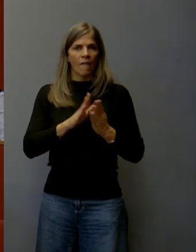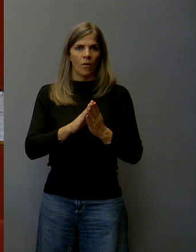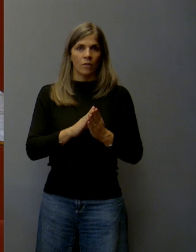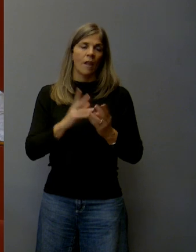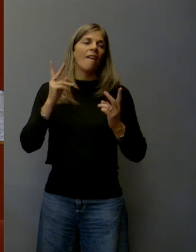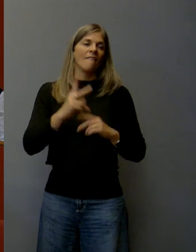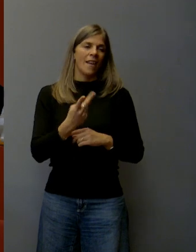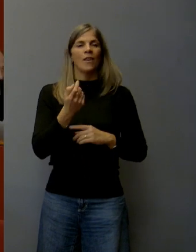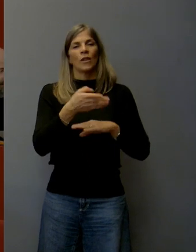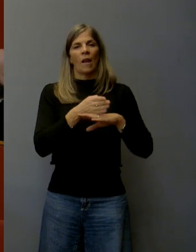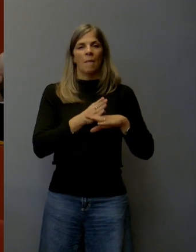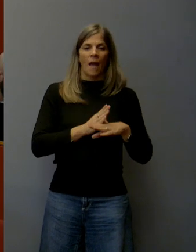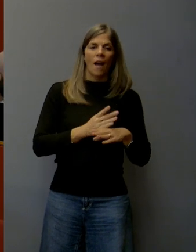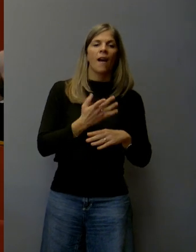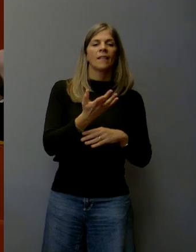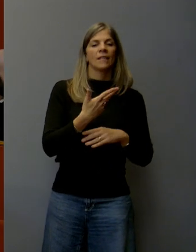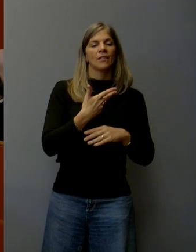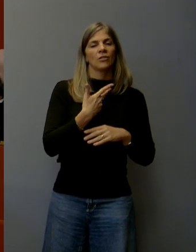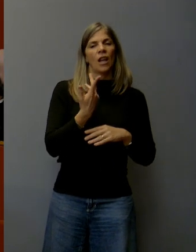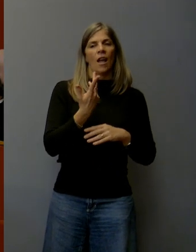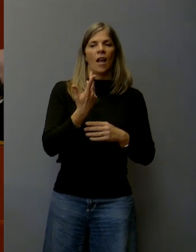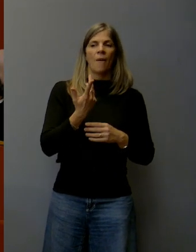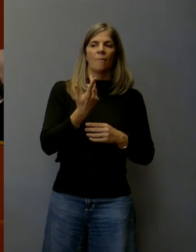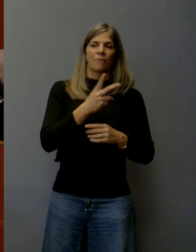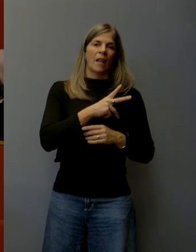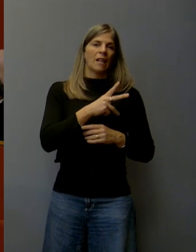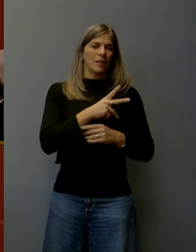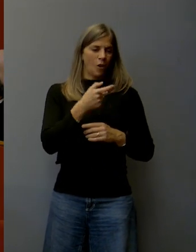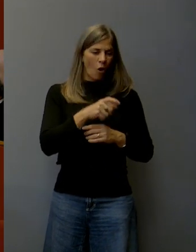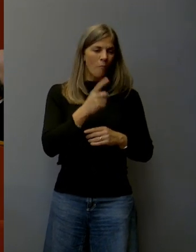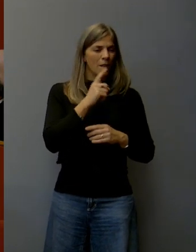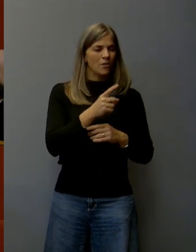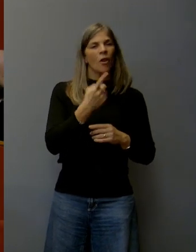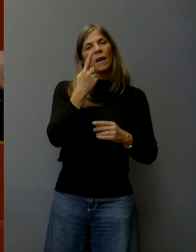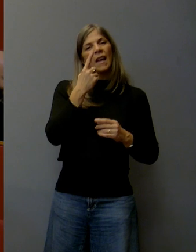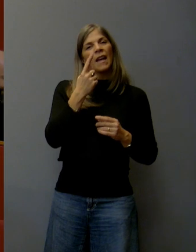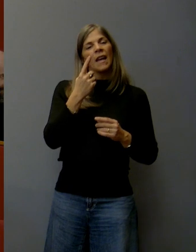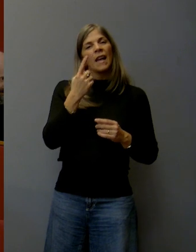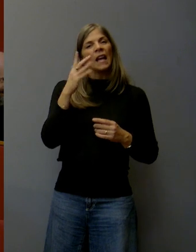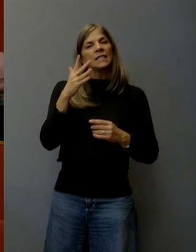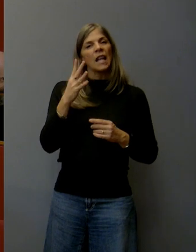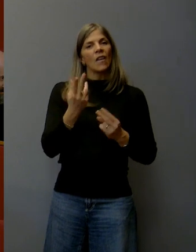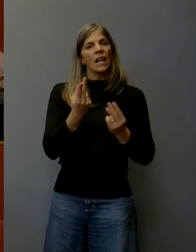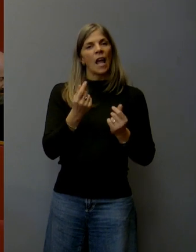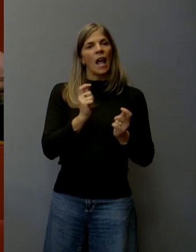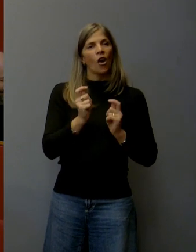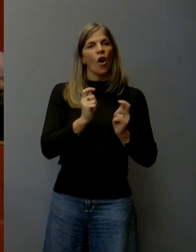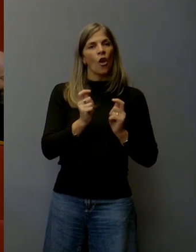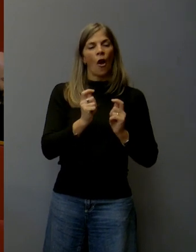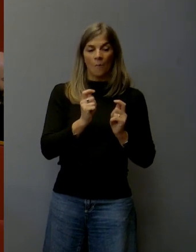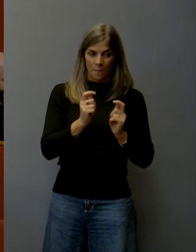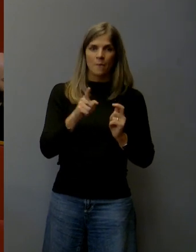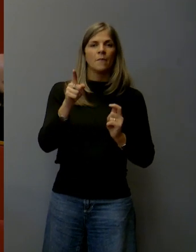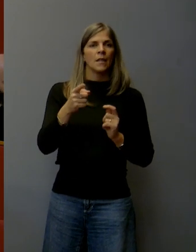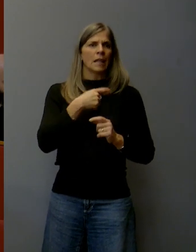è il tema della Silver economin e parla nelle lire e viene programmatiche e ne è stata ne ha parlato molto spesso